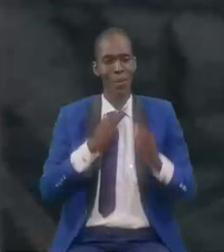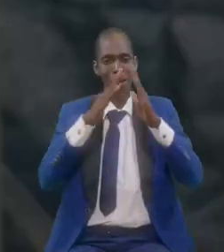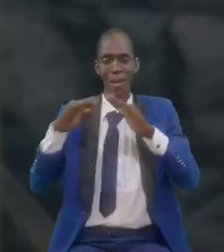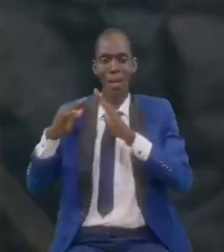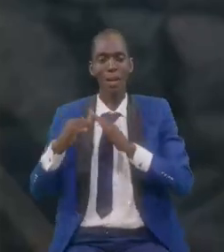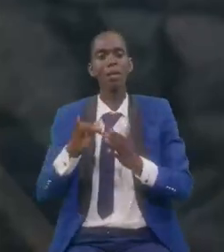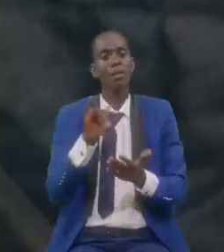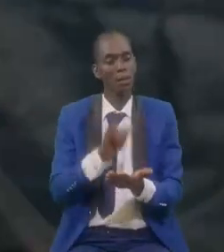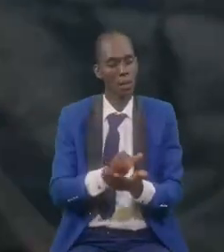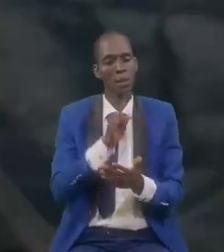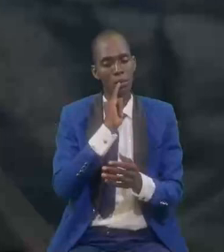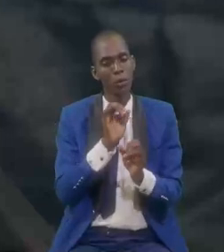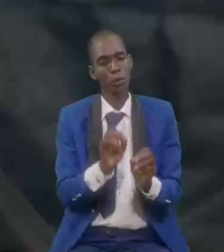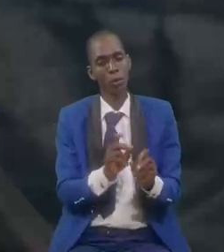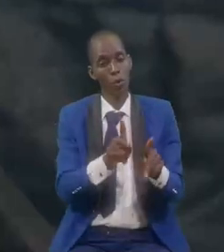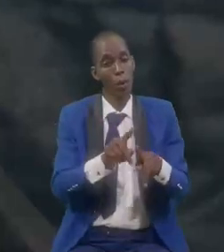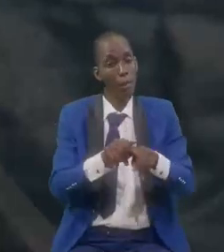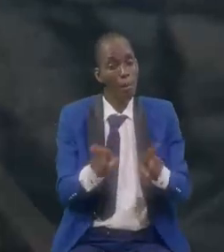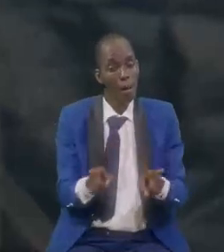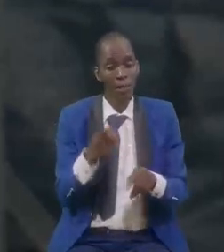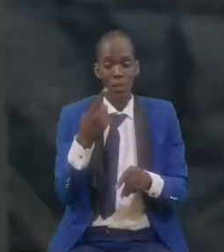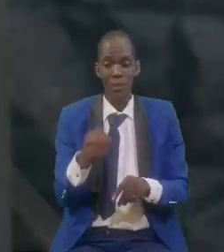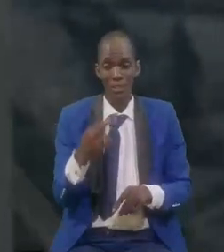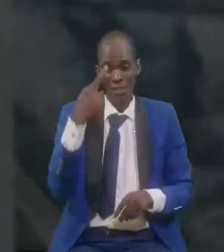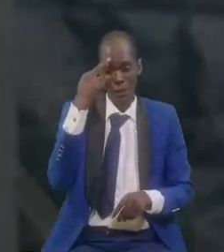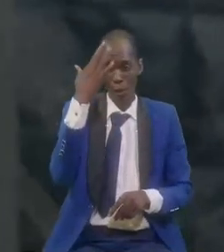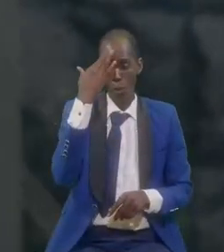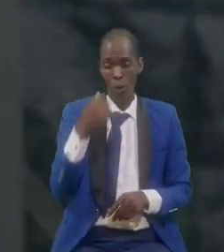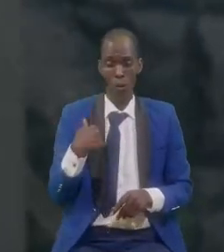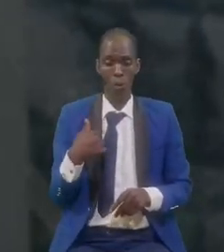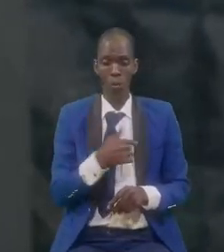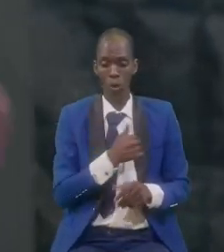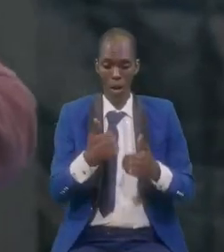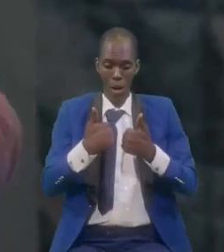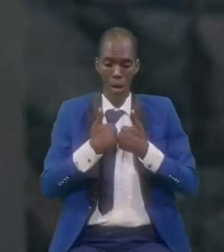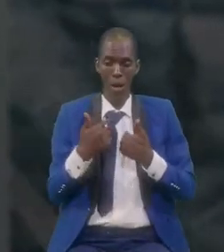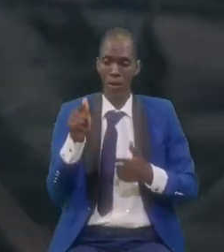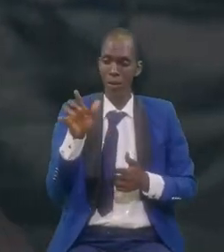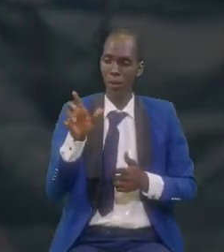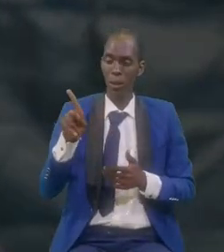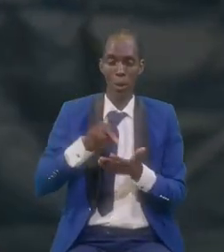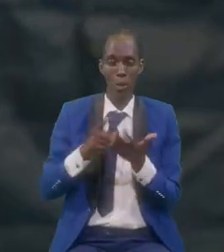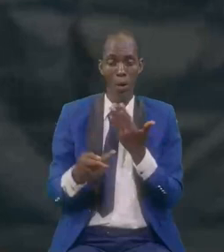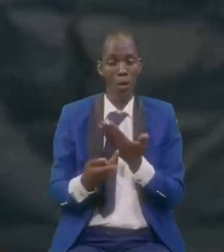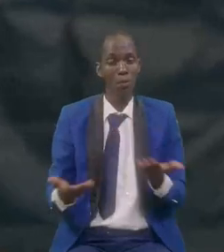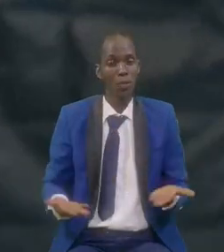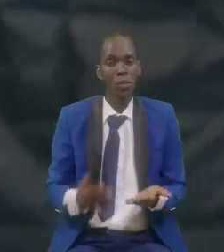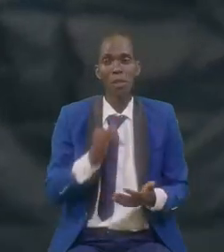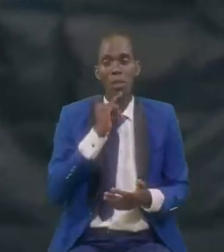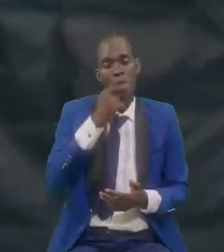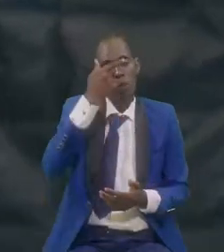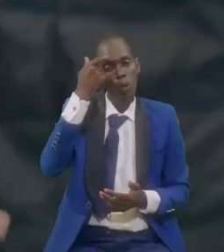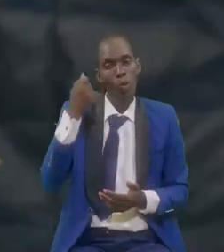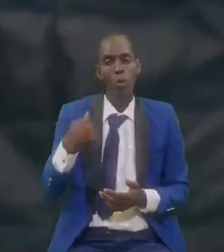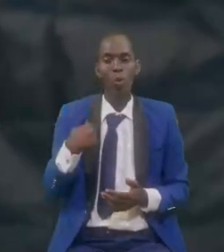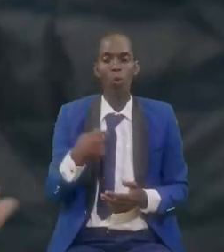Mais la raison pour laquelle nous avons JCK, c'est parce que nous devons avoir